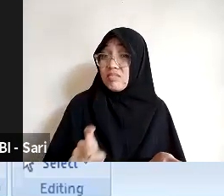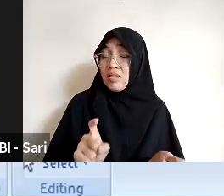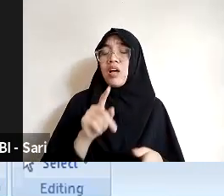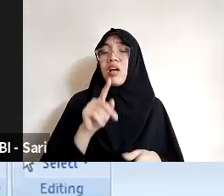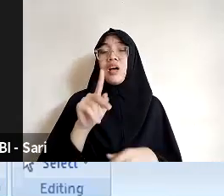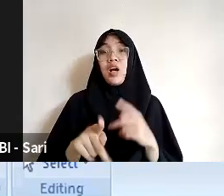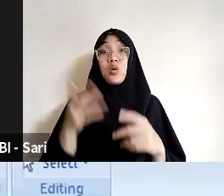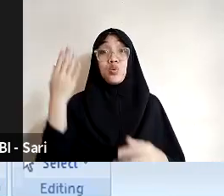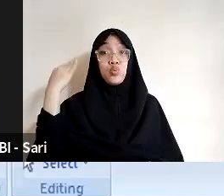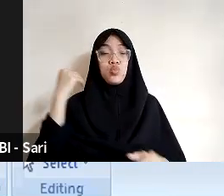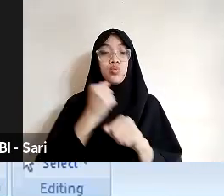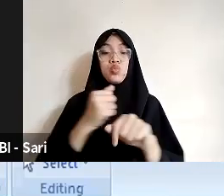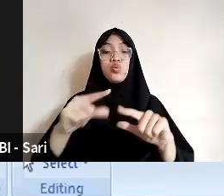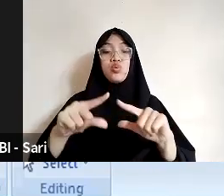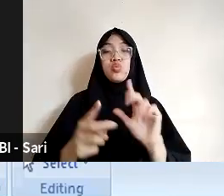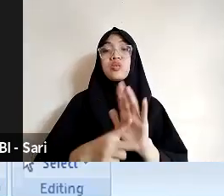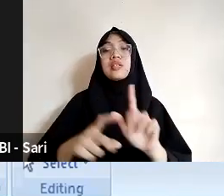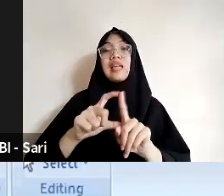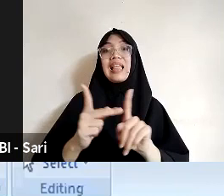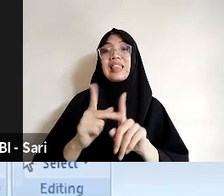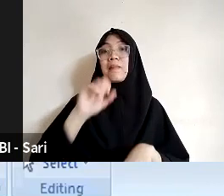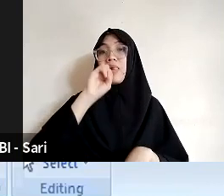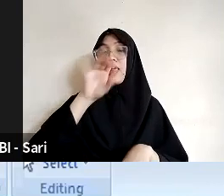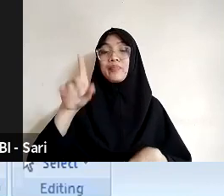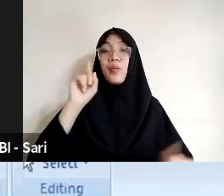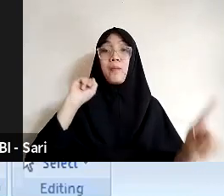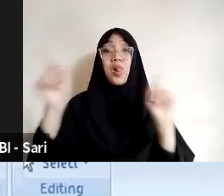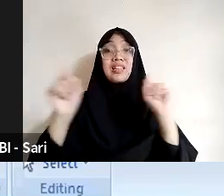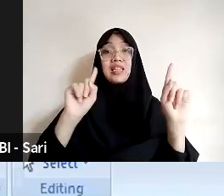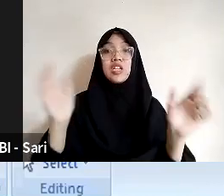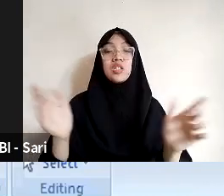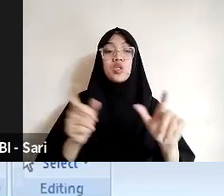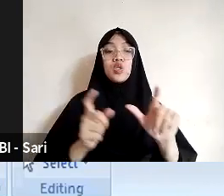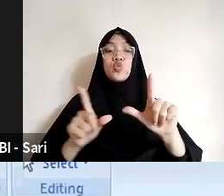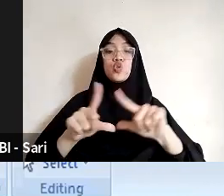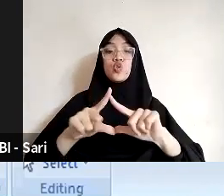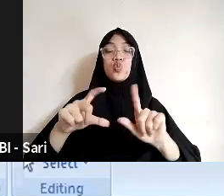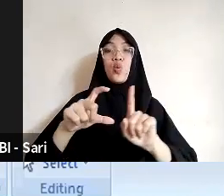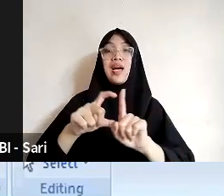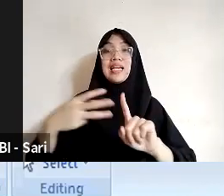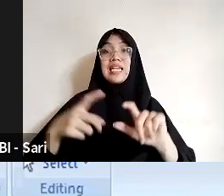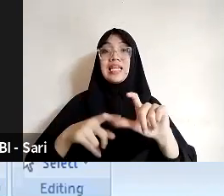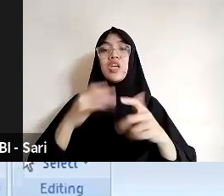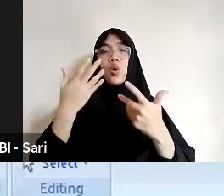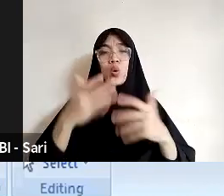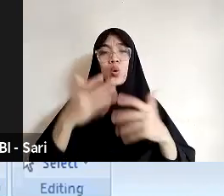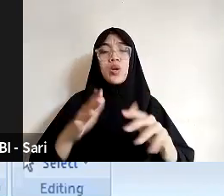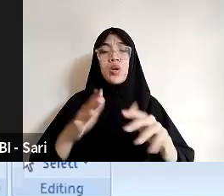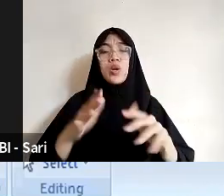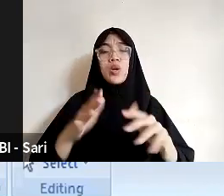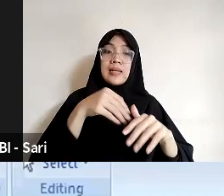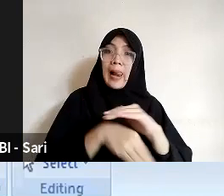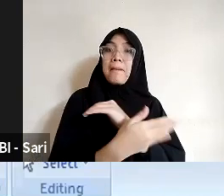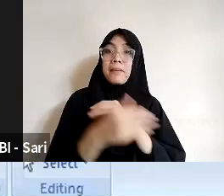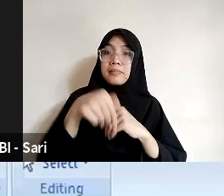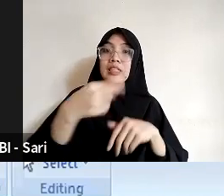pernah mengemukakan politik swadesi. Ya udah yang dalam negeri saja yang diselesaikan. Nah, Indonesia